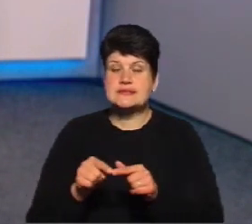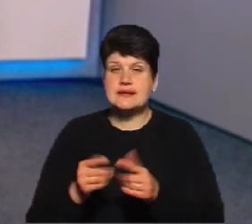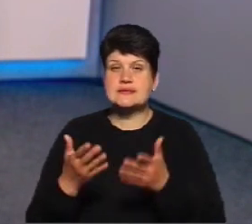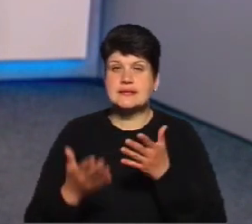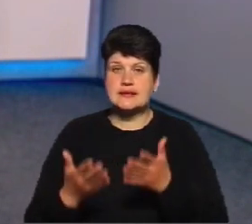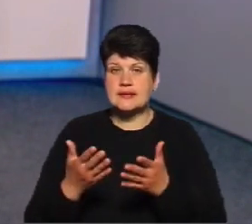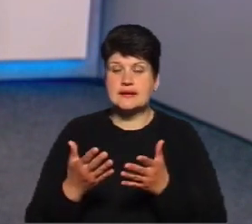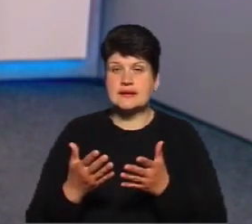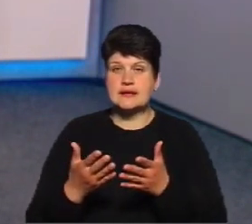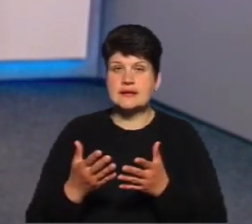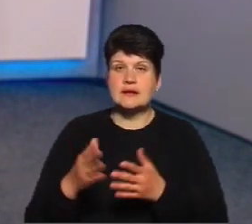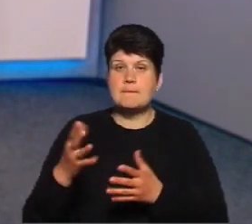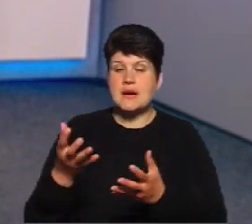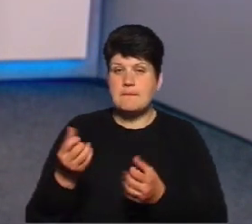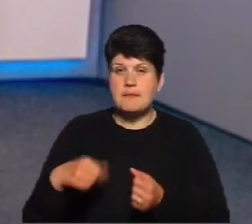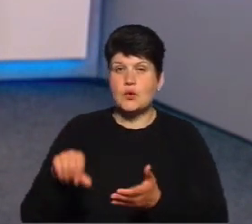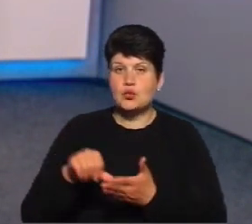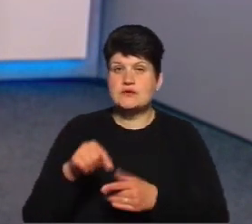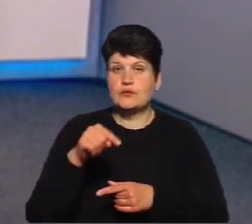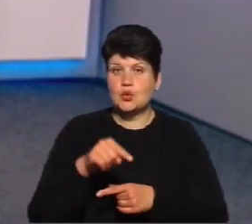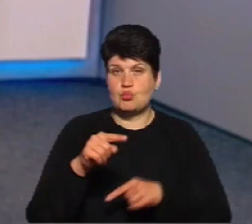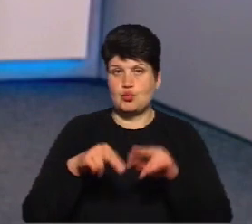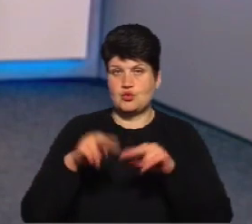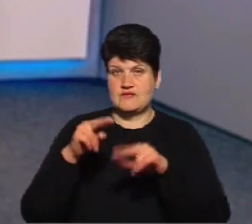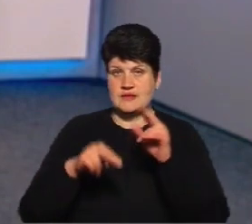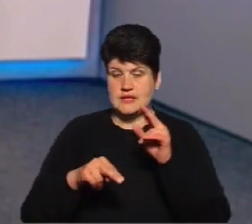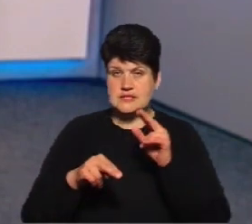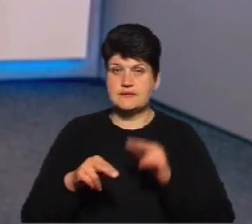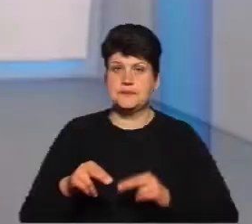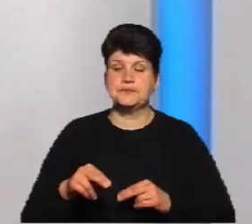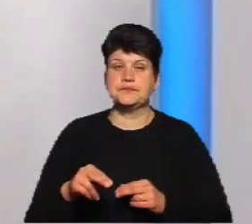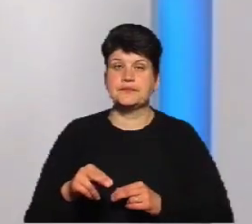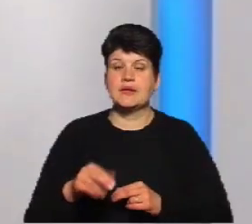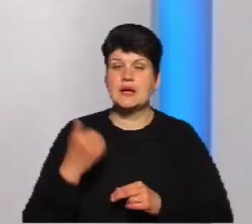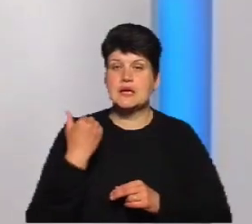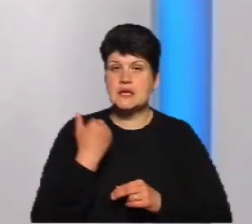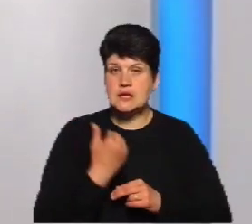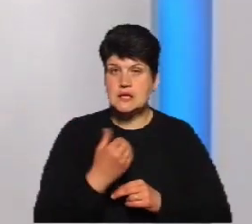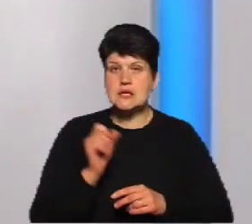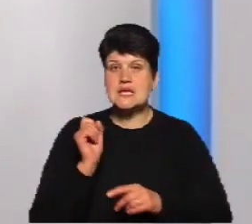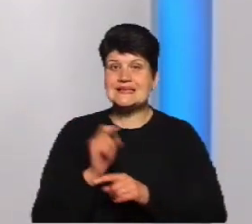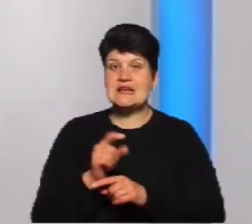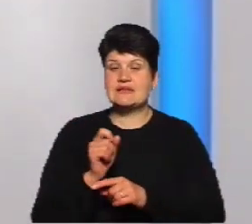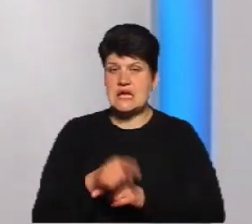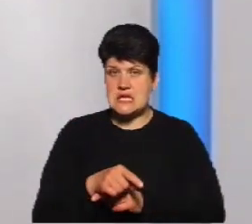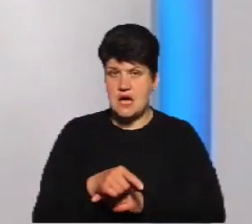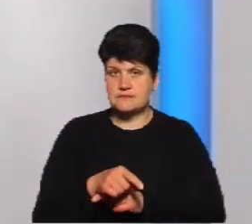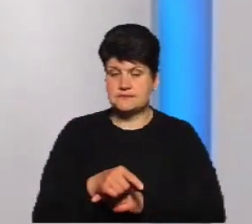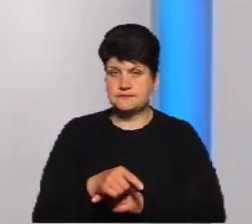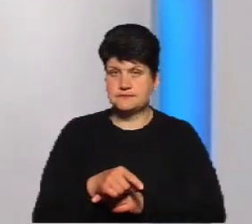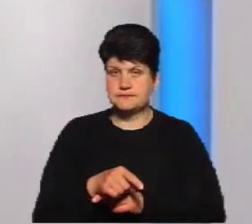субпідряду брали участь в тому будівництві. Власне, їхнє завдання –